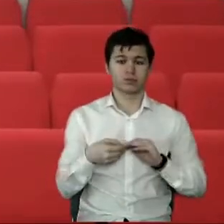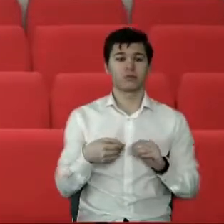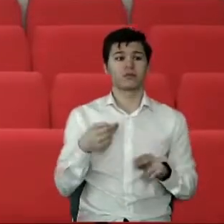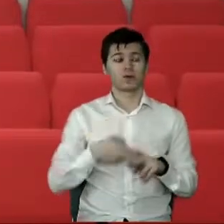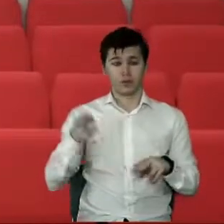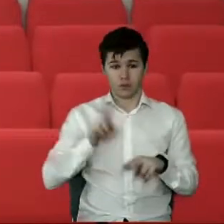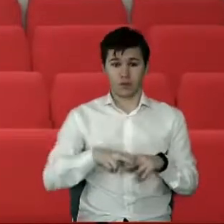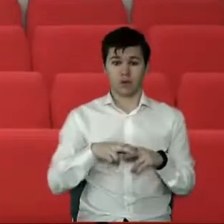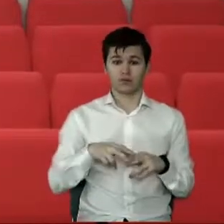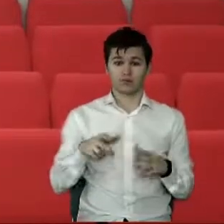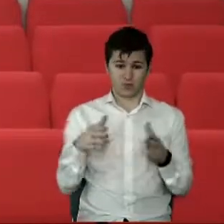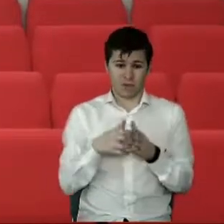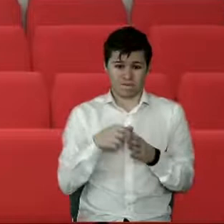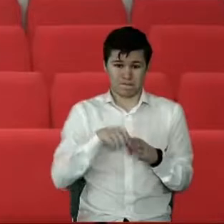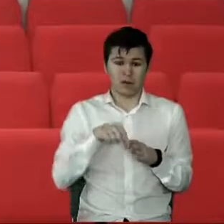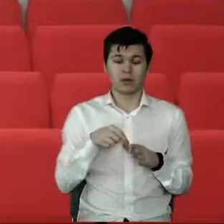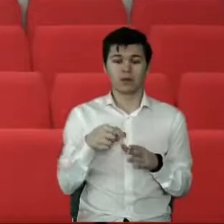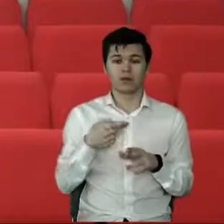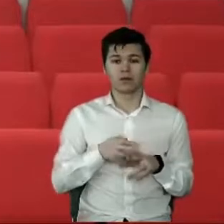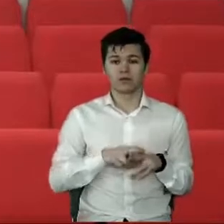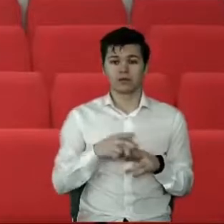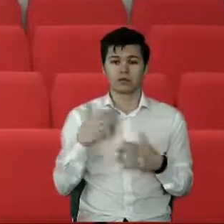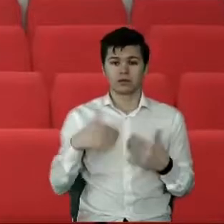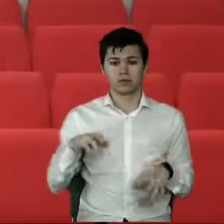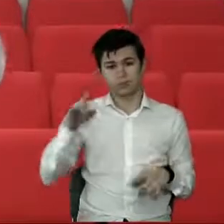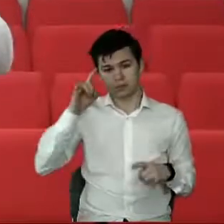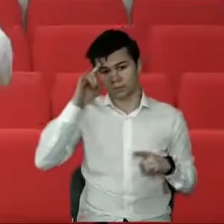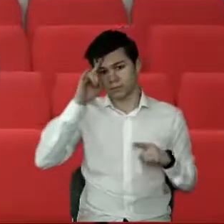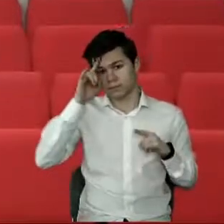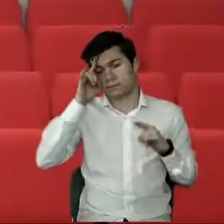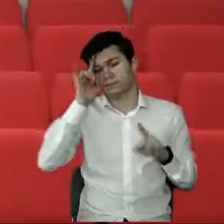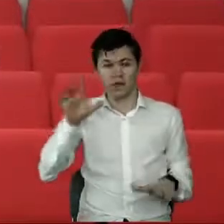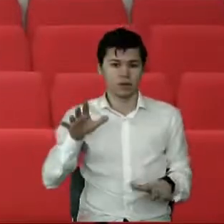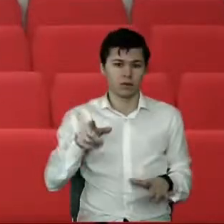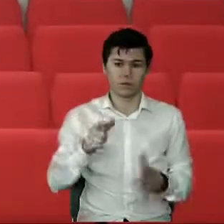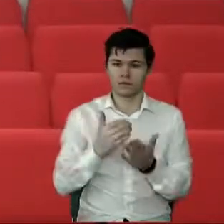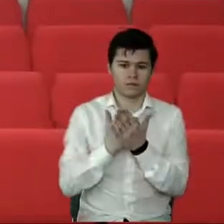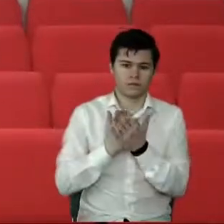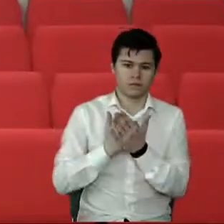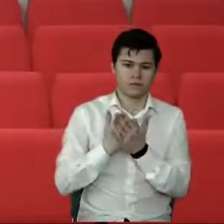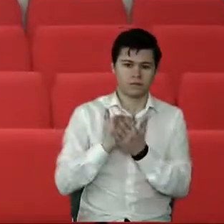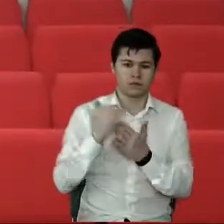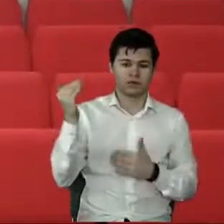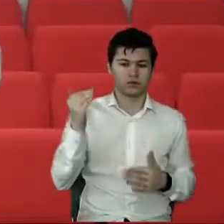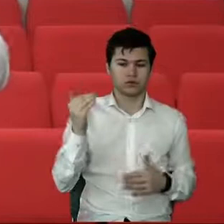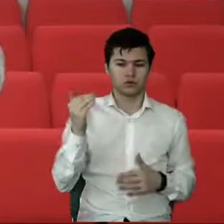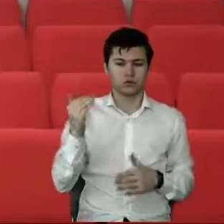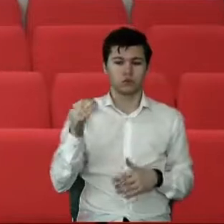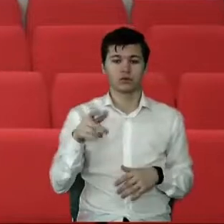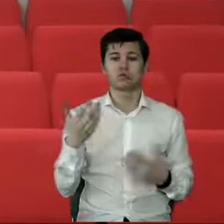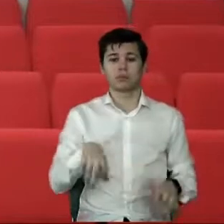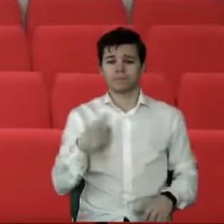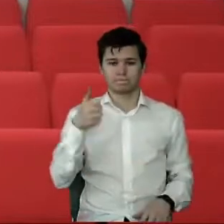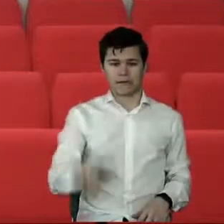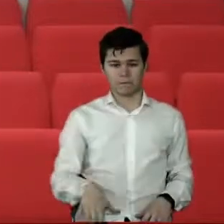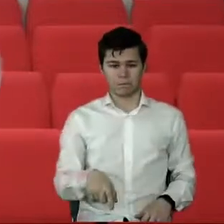мощность топ-500 всех компьютеров, суперкомпьютеров, которые есть в мире. Всех суперкомпьютеров топ-500, которые входят в